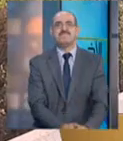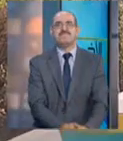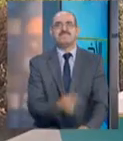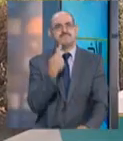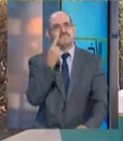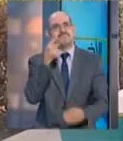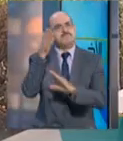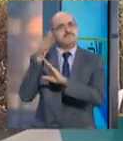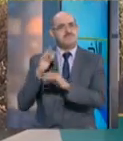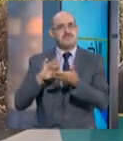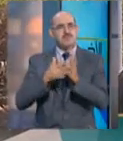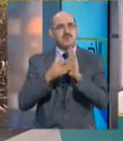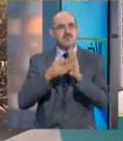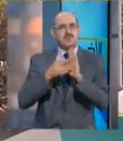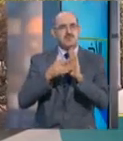تشوفوا جميع ممكن النقاط